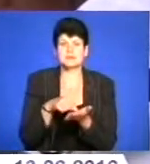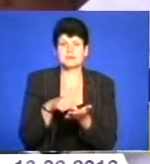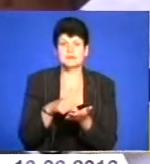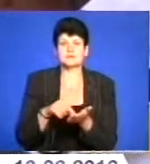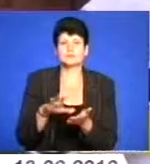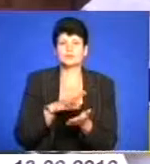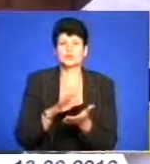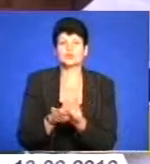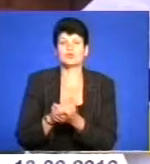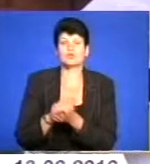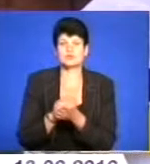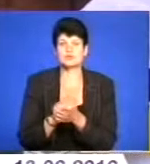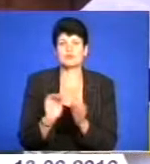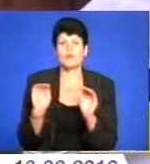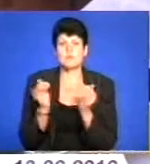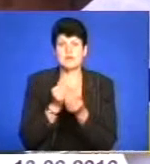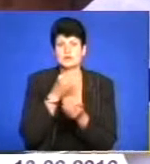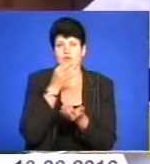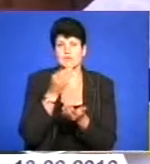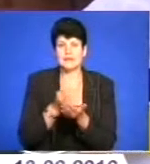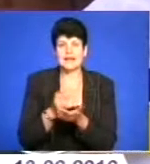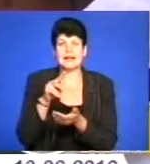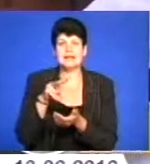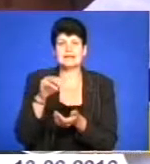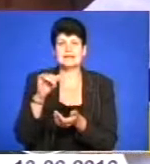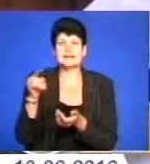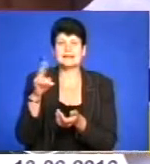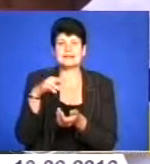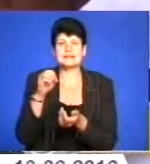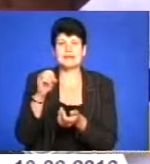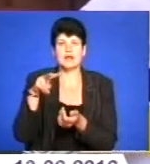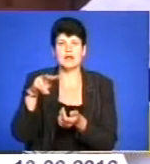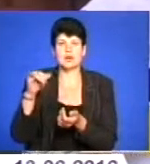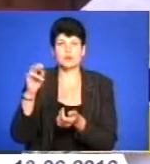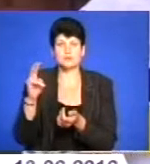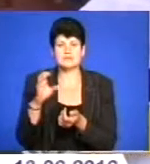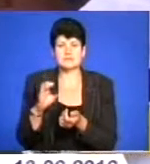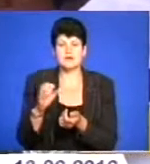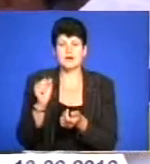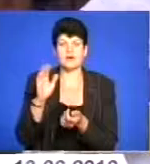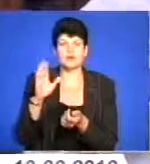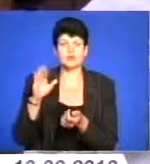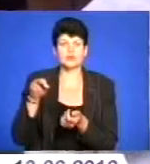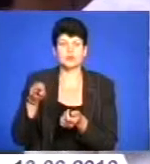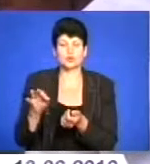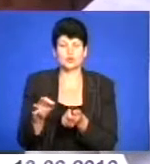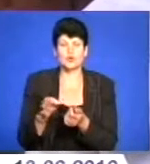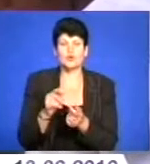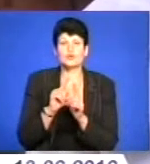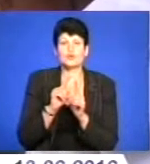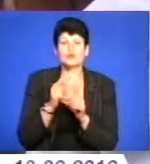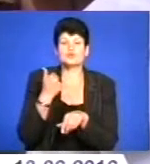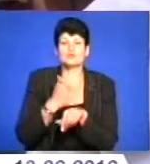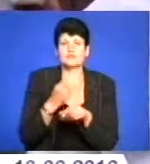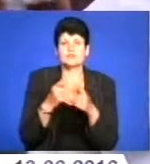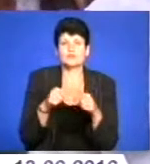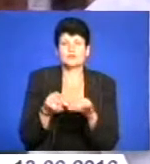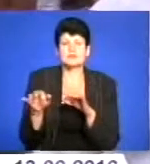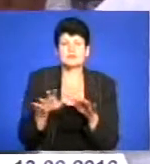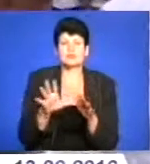у тенета шахраїв лише за лютий-квітень 2015 року потрапило 29 мешканців Західної та Центральної України.